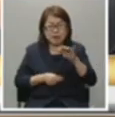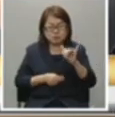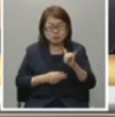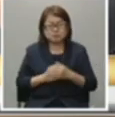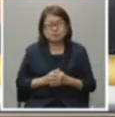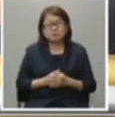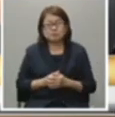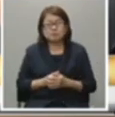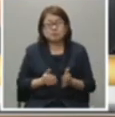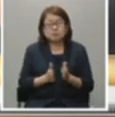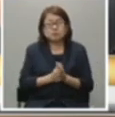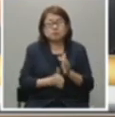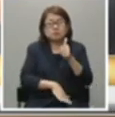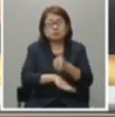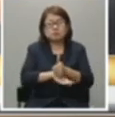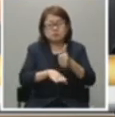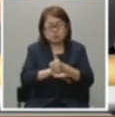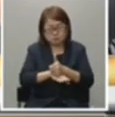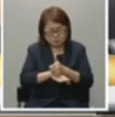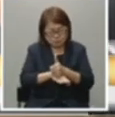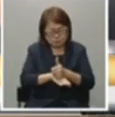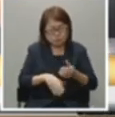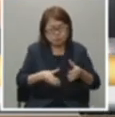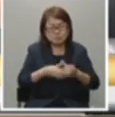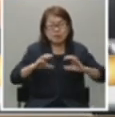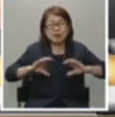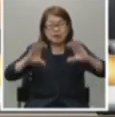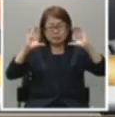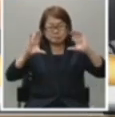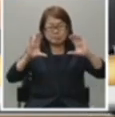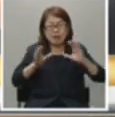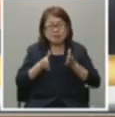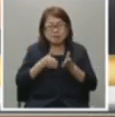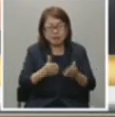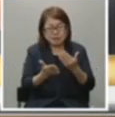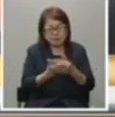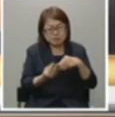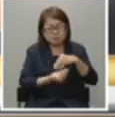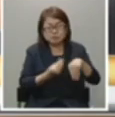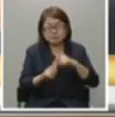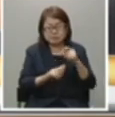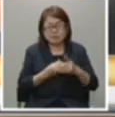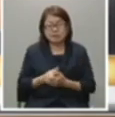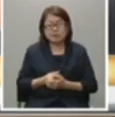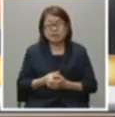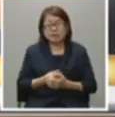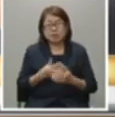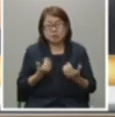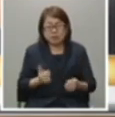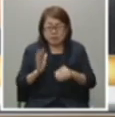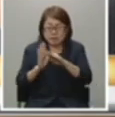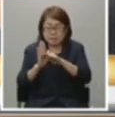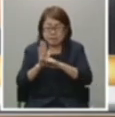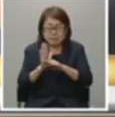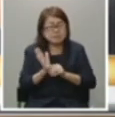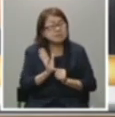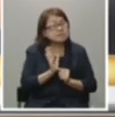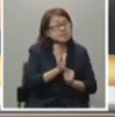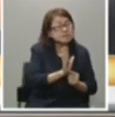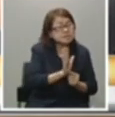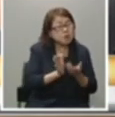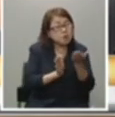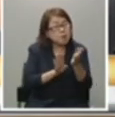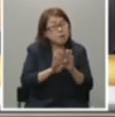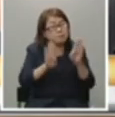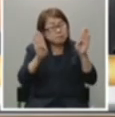เศรษฐกิจในคณะรัฐมนตรีชุดปัจจุบันตามญัตติขอเปิดอภิปรายทั่วไปเพื่อลงมติไม่ไว้